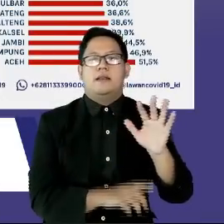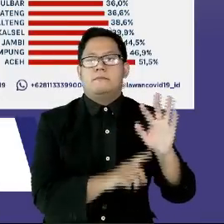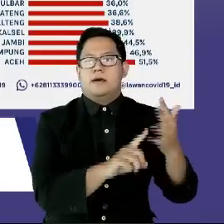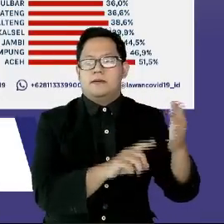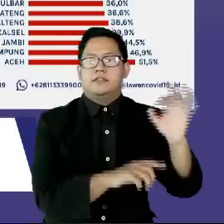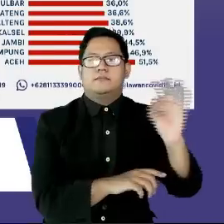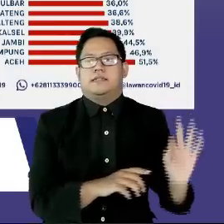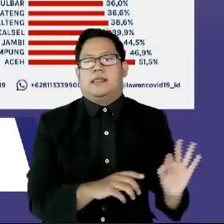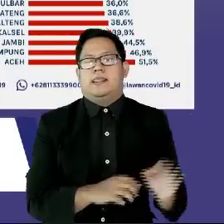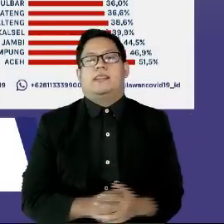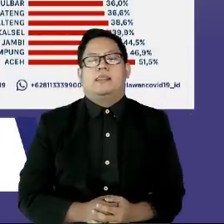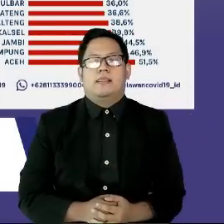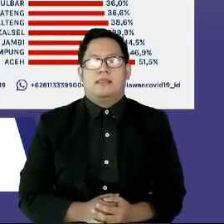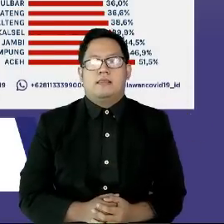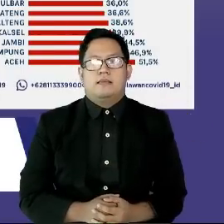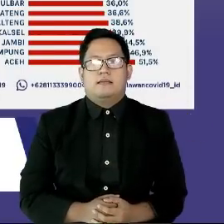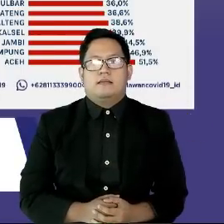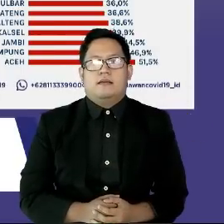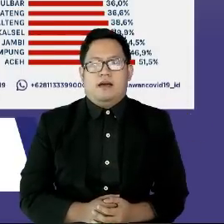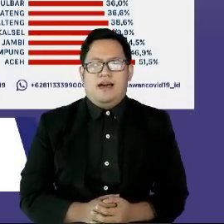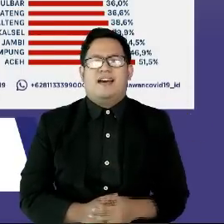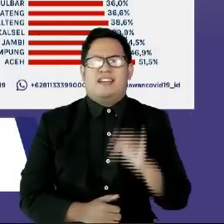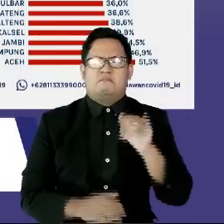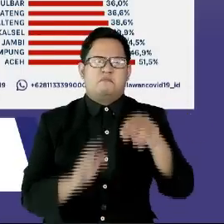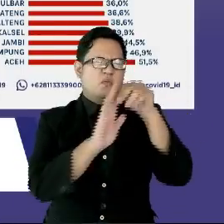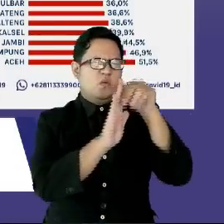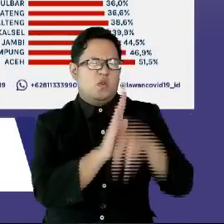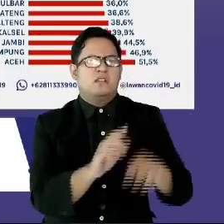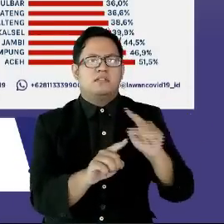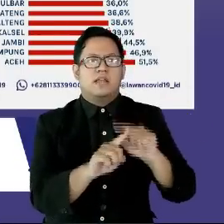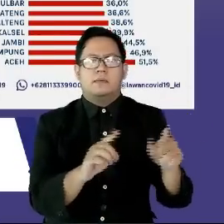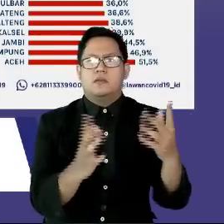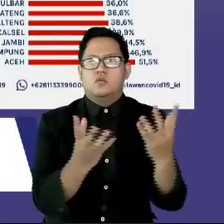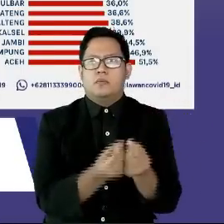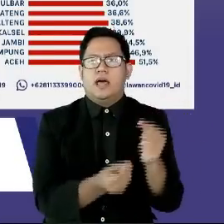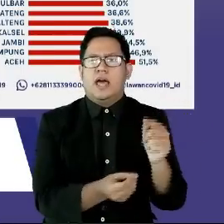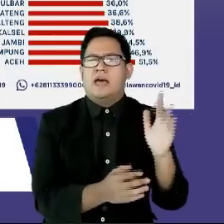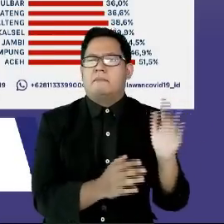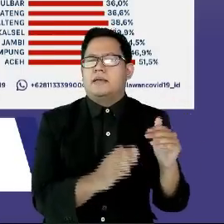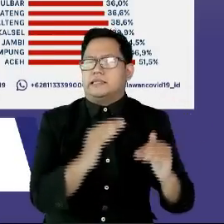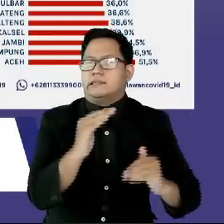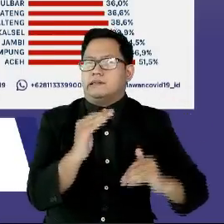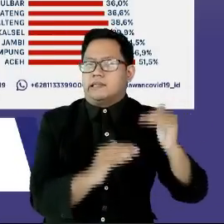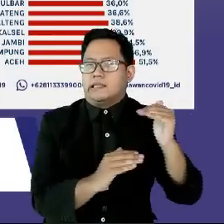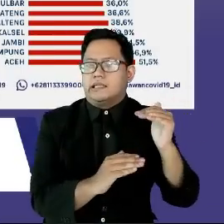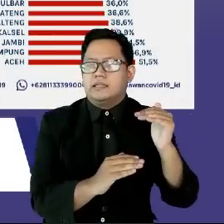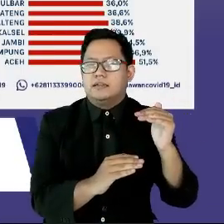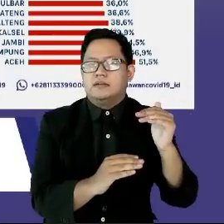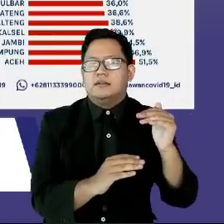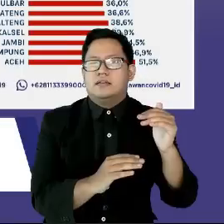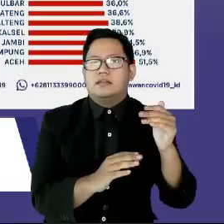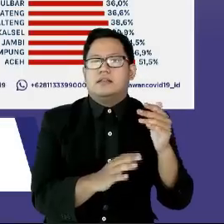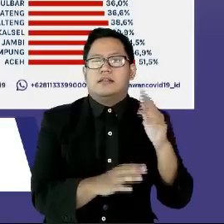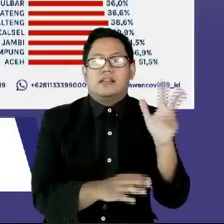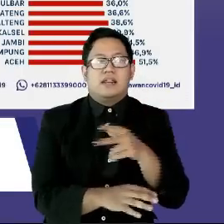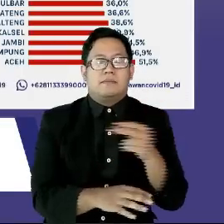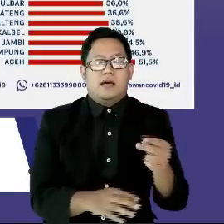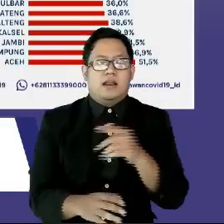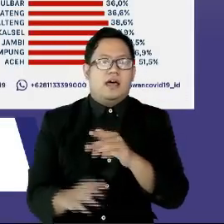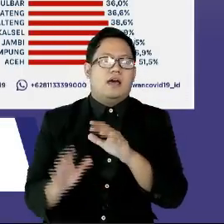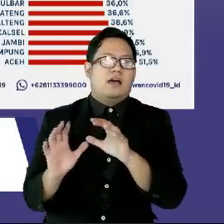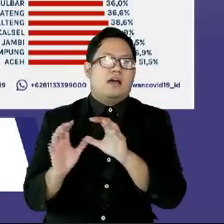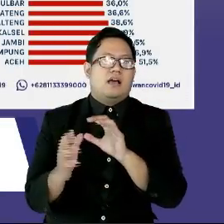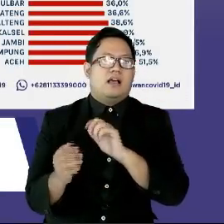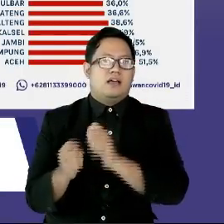18,15%. Namun, meskipun sudah turun, angka ini masih lebih tinggi dari sebelum lonjakan kasus kedua, yaitu pada kisaran